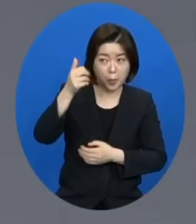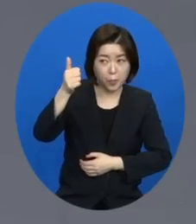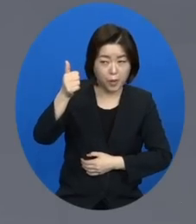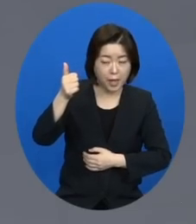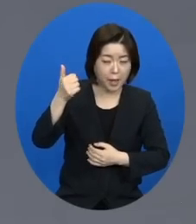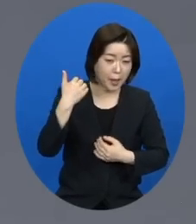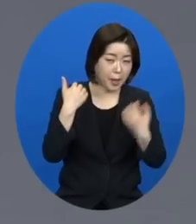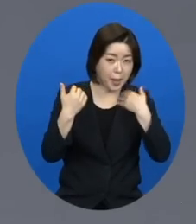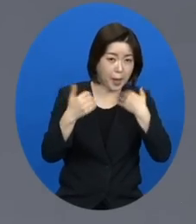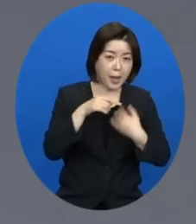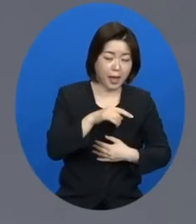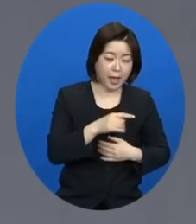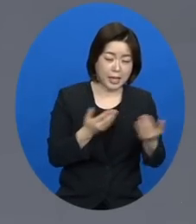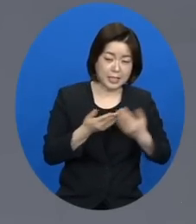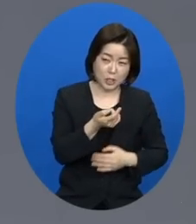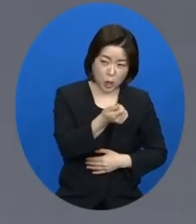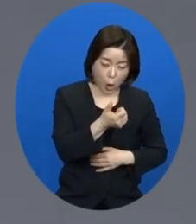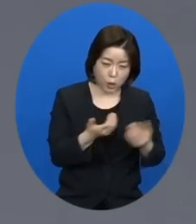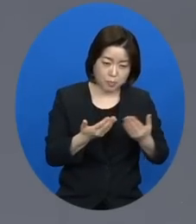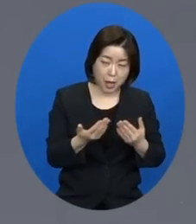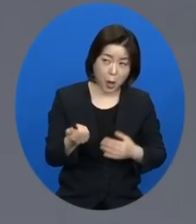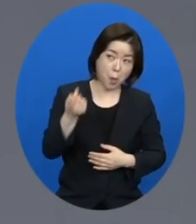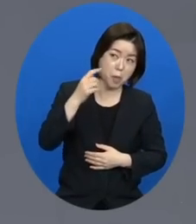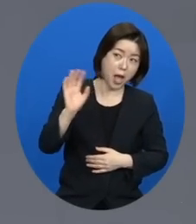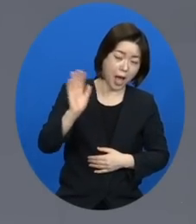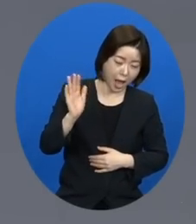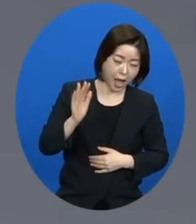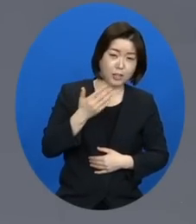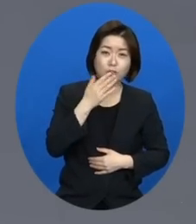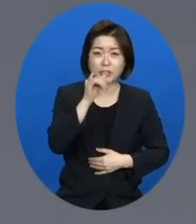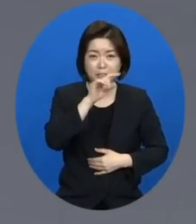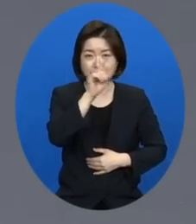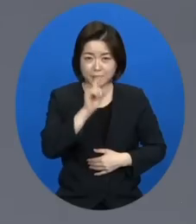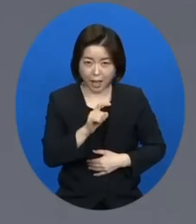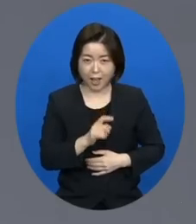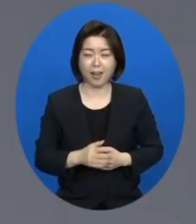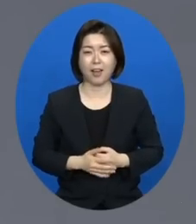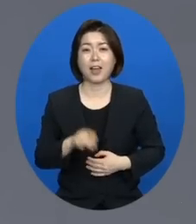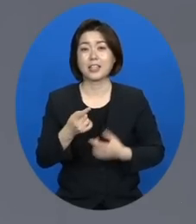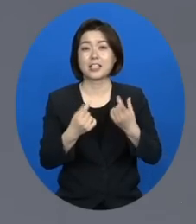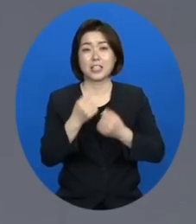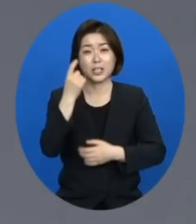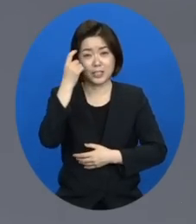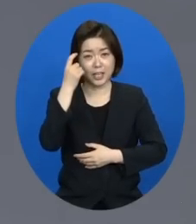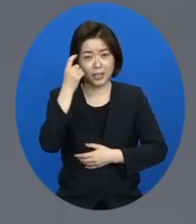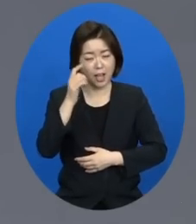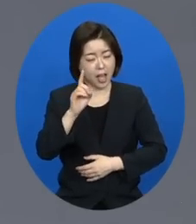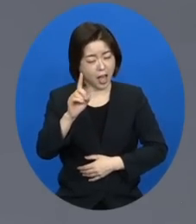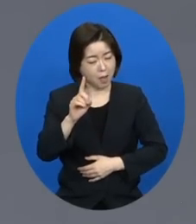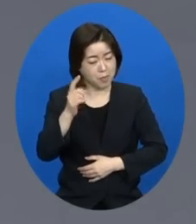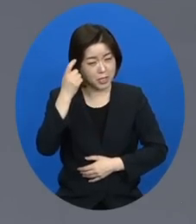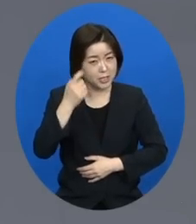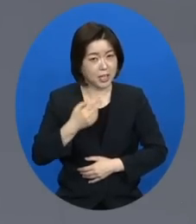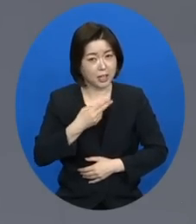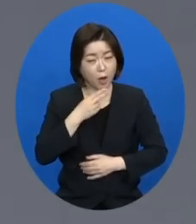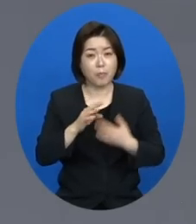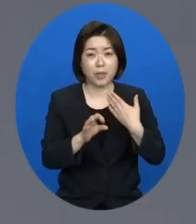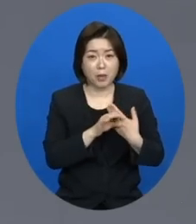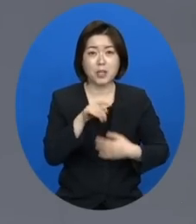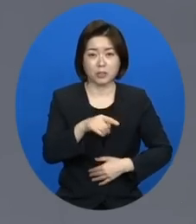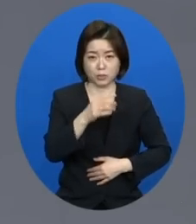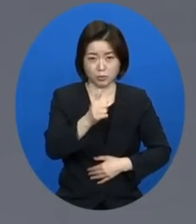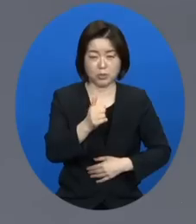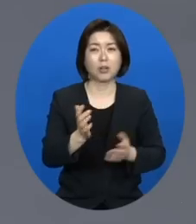뜨이지 않으면서 일을 적게 한 것이 들통나지 않을 수 있을까? 이런 생각을 단 한 번도 생각한 적이 없다고 한다면